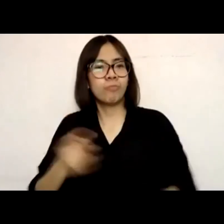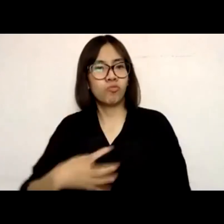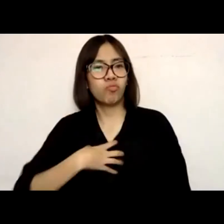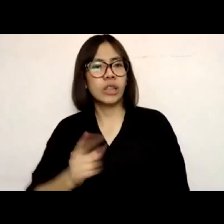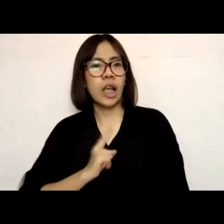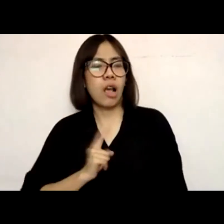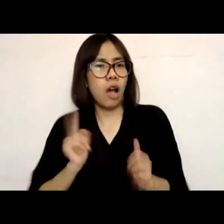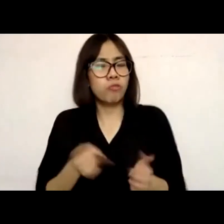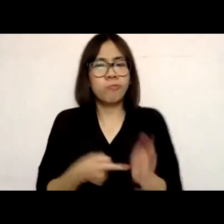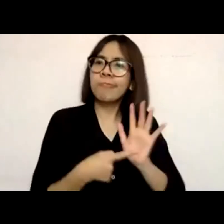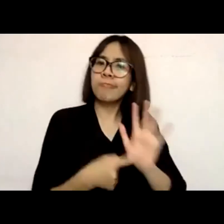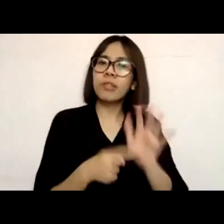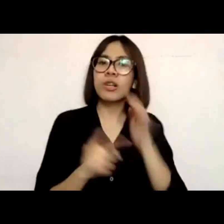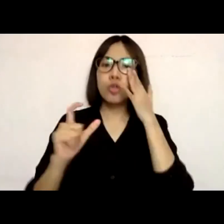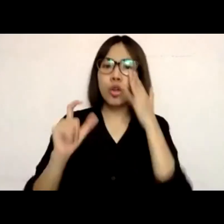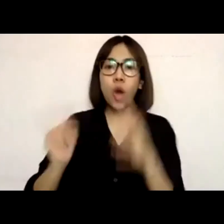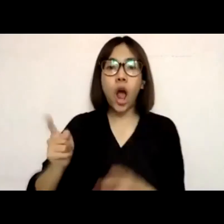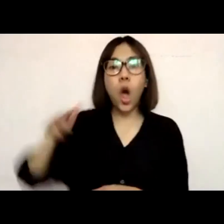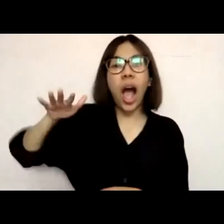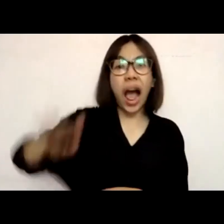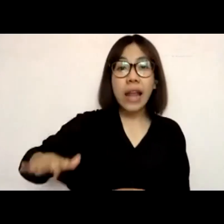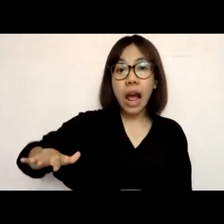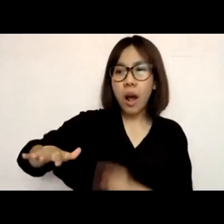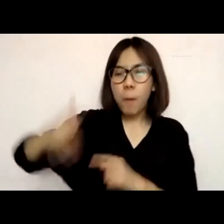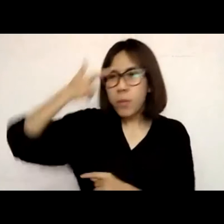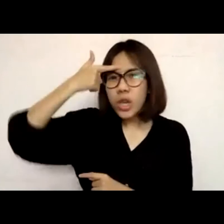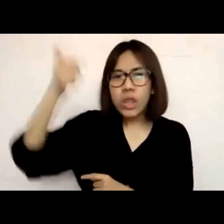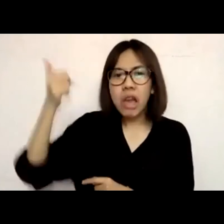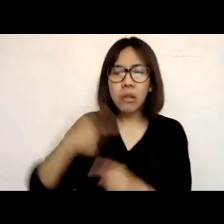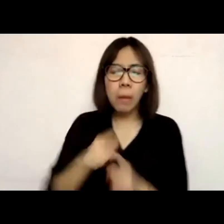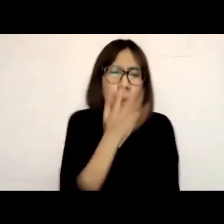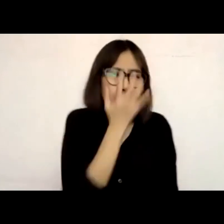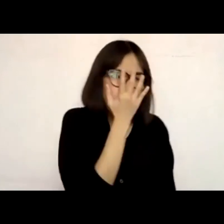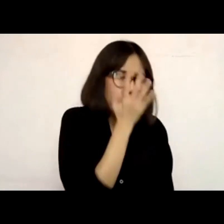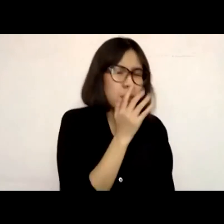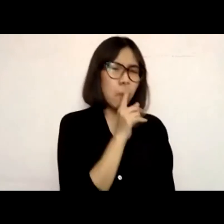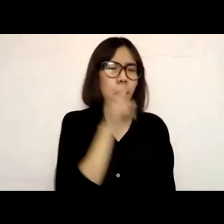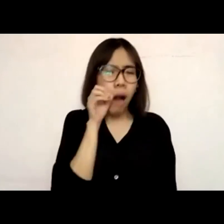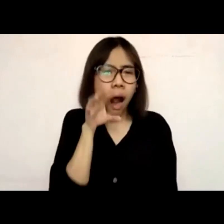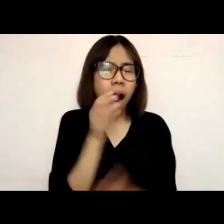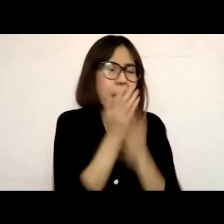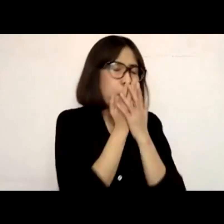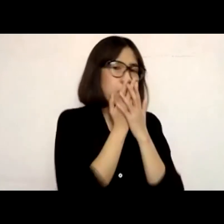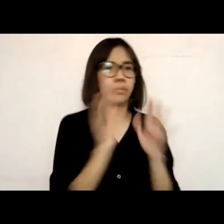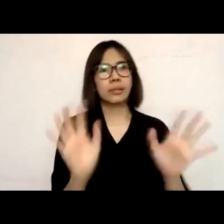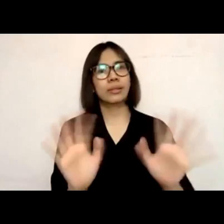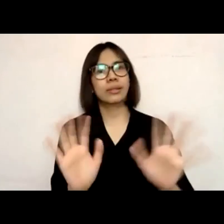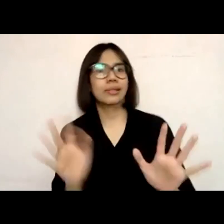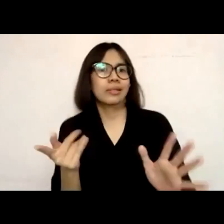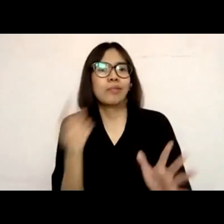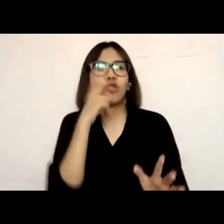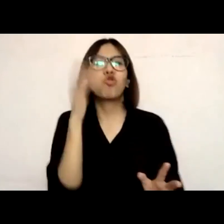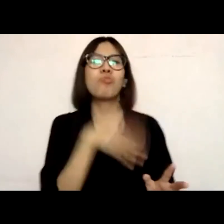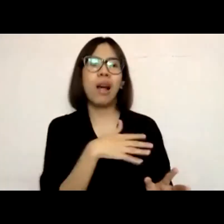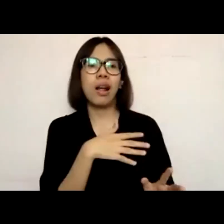Kalau misalnya anaknya pinter, hard skill-nya bagus, tapi dia nggak pede dalam menyampaikan ide, social skill-nya juga mungkin masih